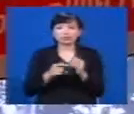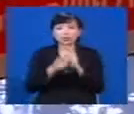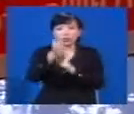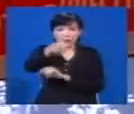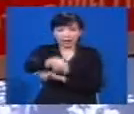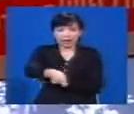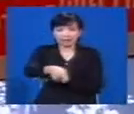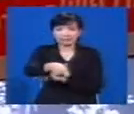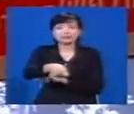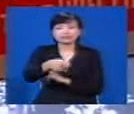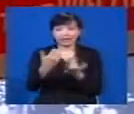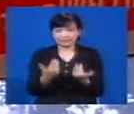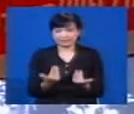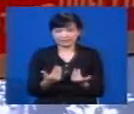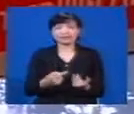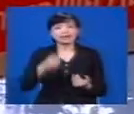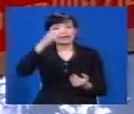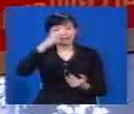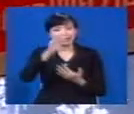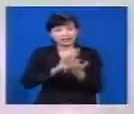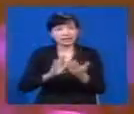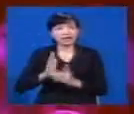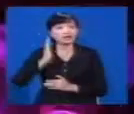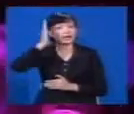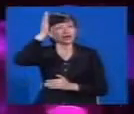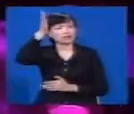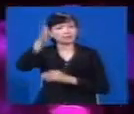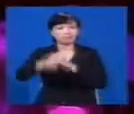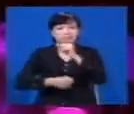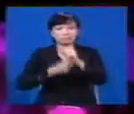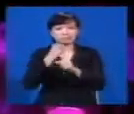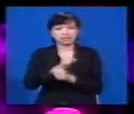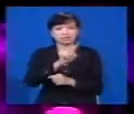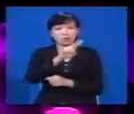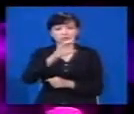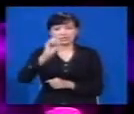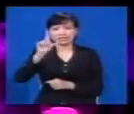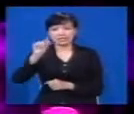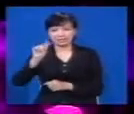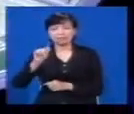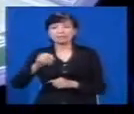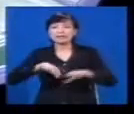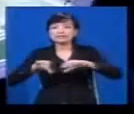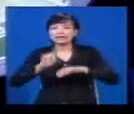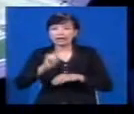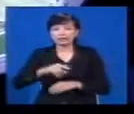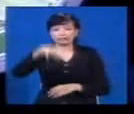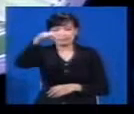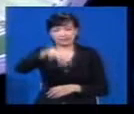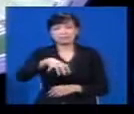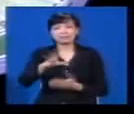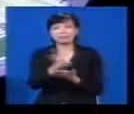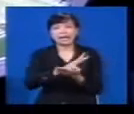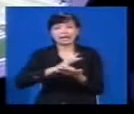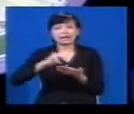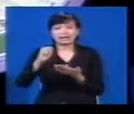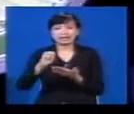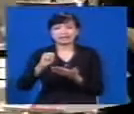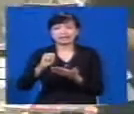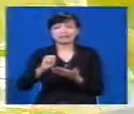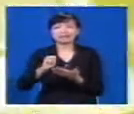นี้สร้างอนาคตไทย2020จัดกิจกรรมขึ้นณอาคารเรียนรวมหลังใหม่มหาวิทยาลัยเทคโนโลยีราชมงค